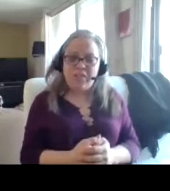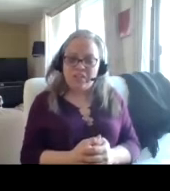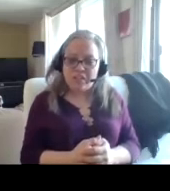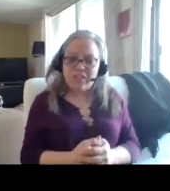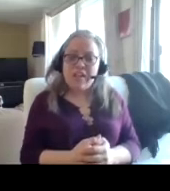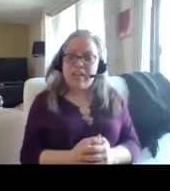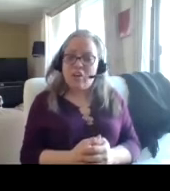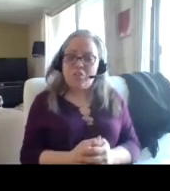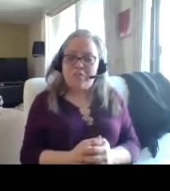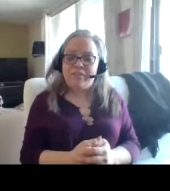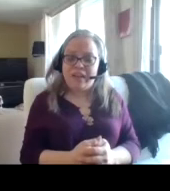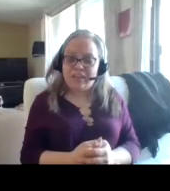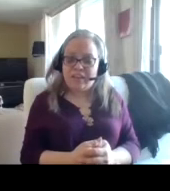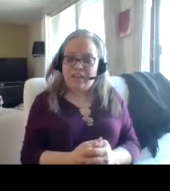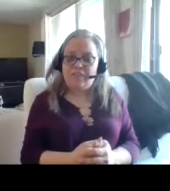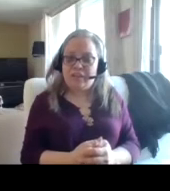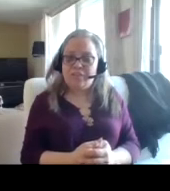ainsi que les aides-soignants.